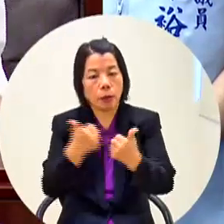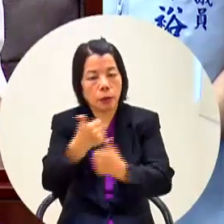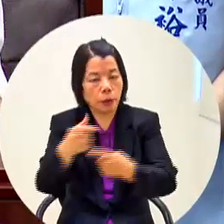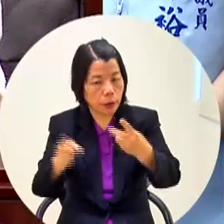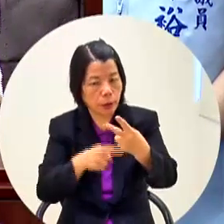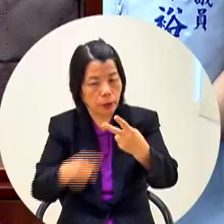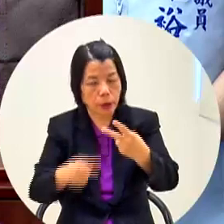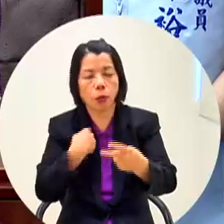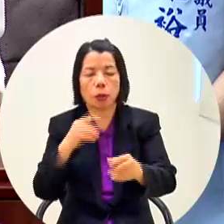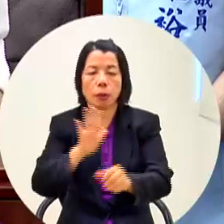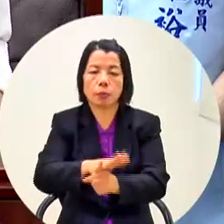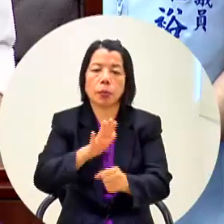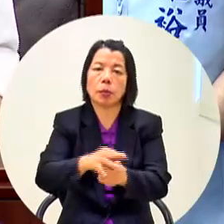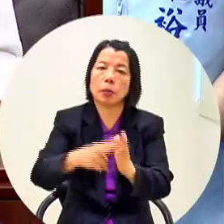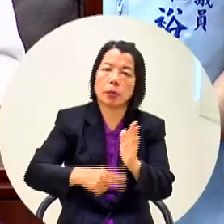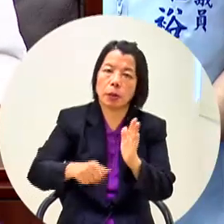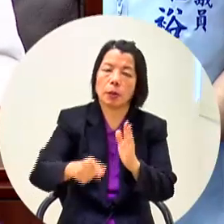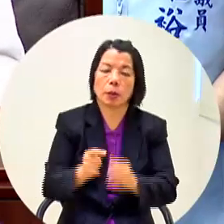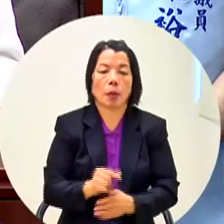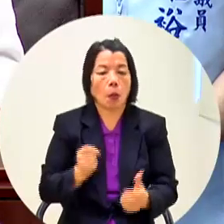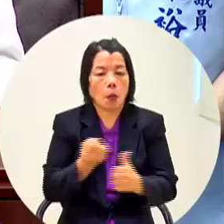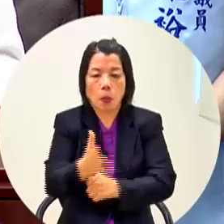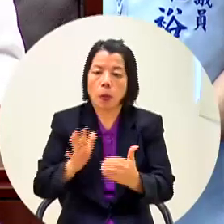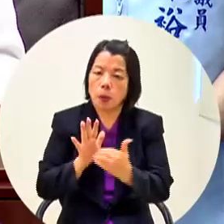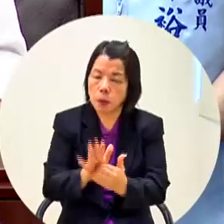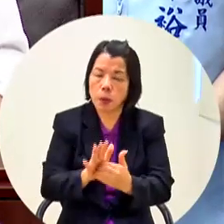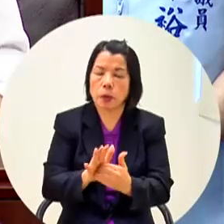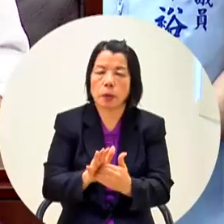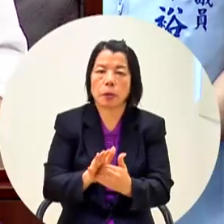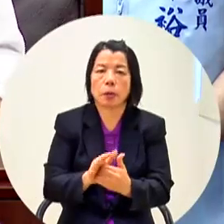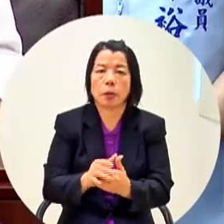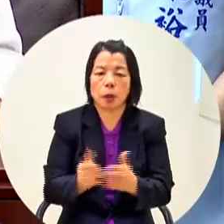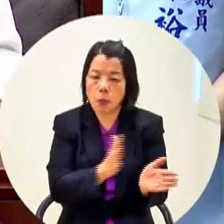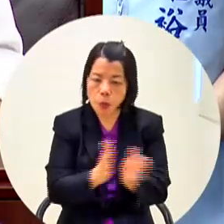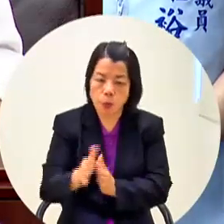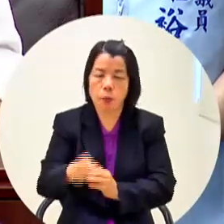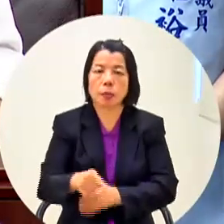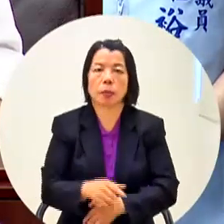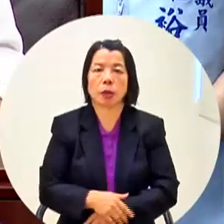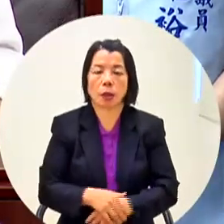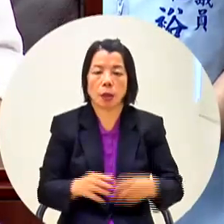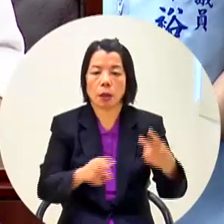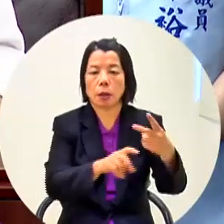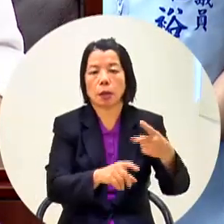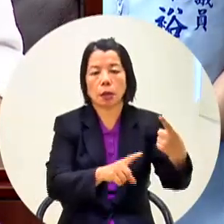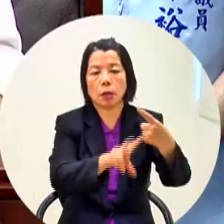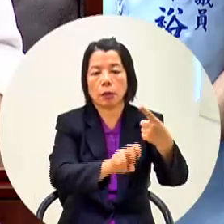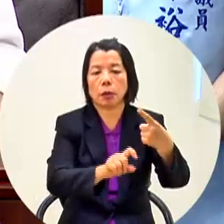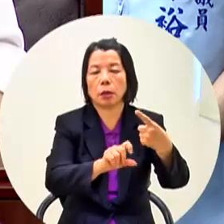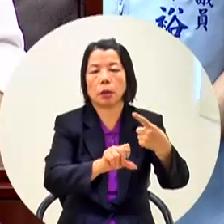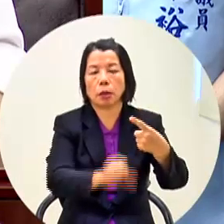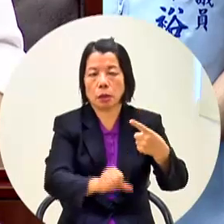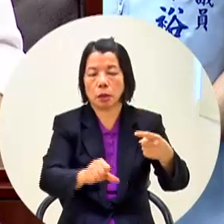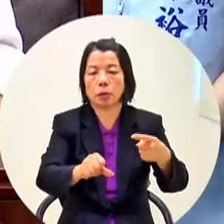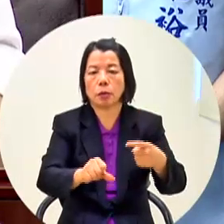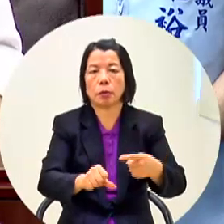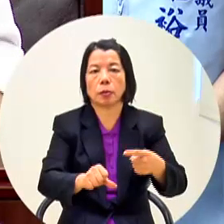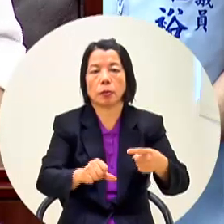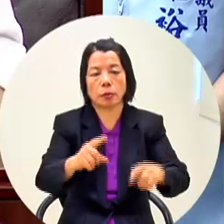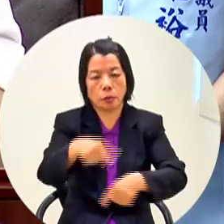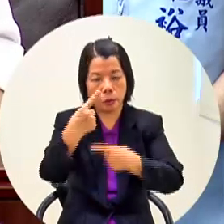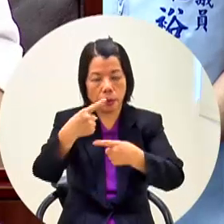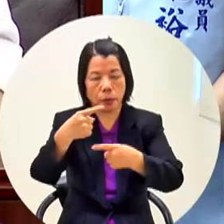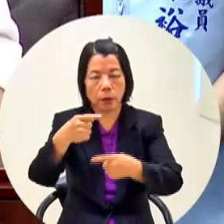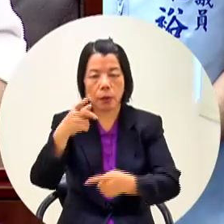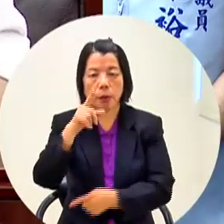报告。防疫超前部署跟国民党团议员报告，我们是1月25号大年初一开始，